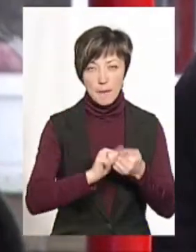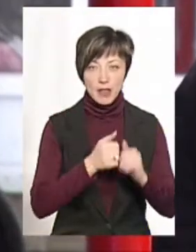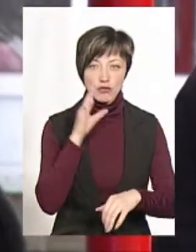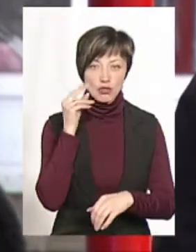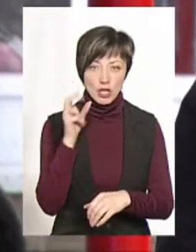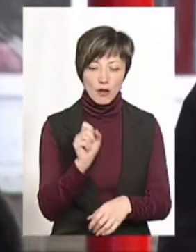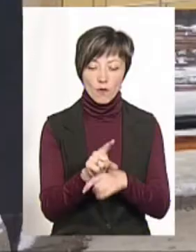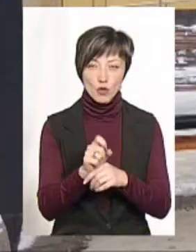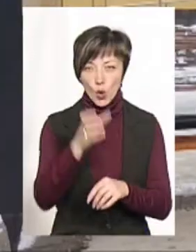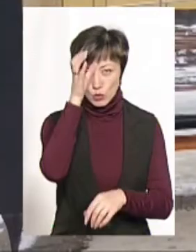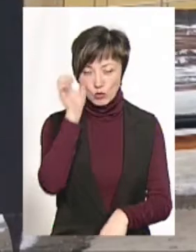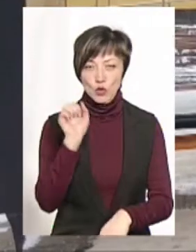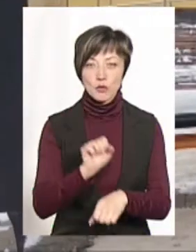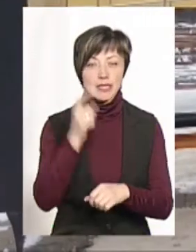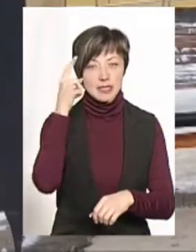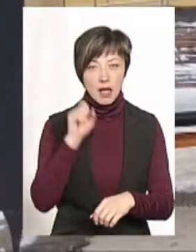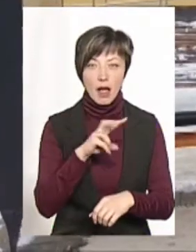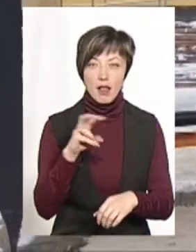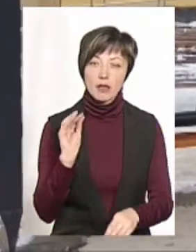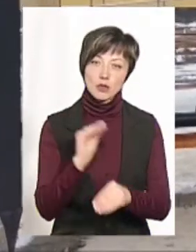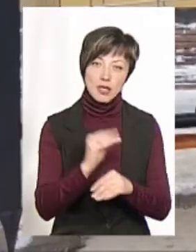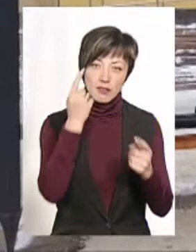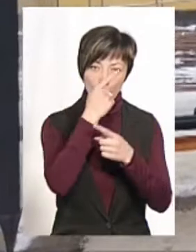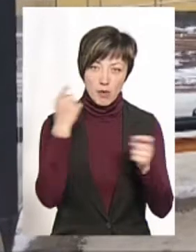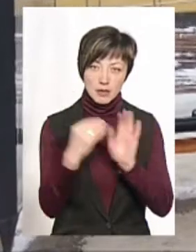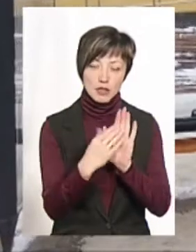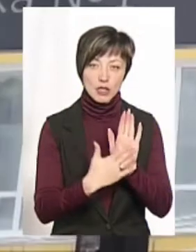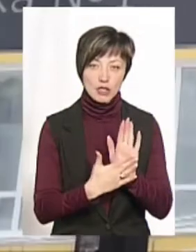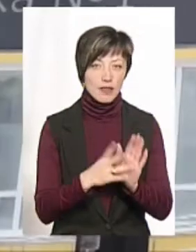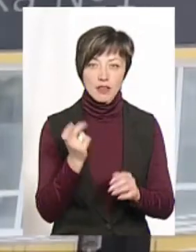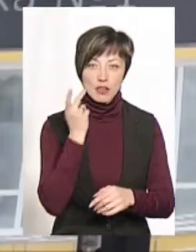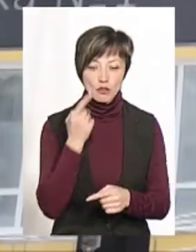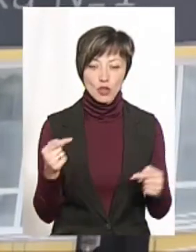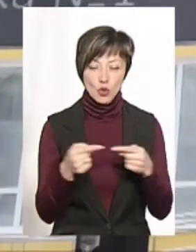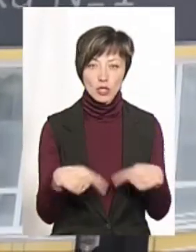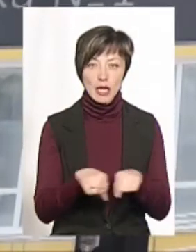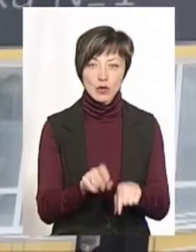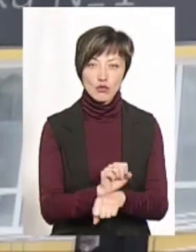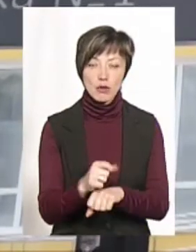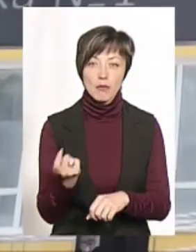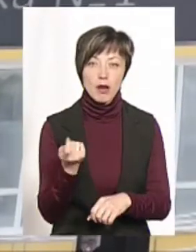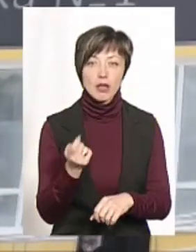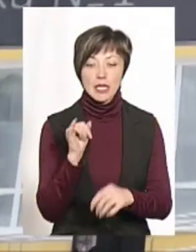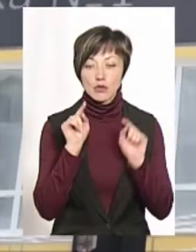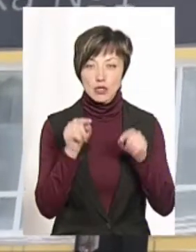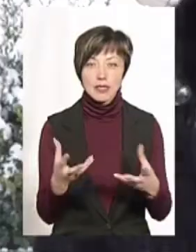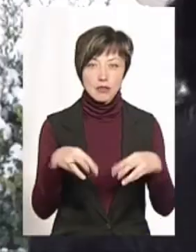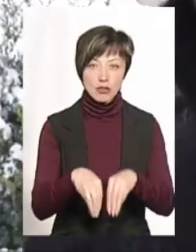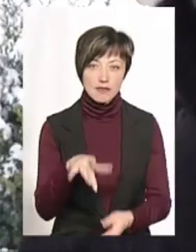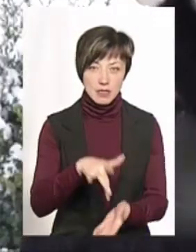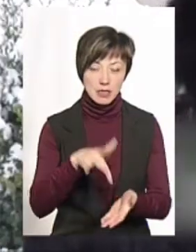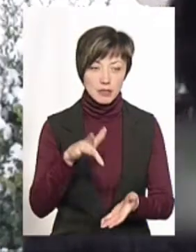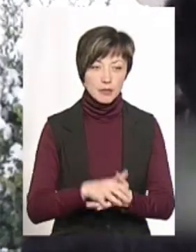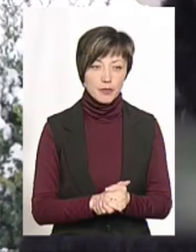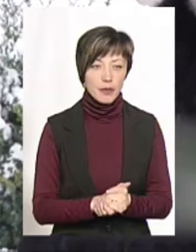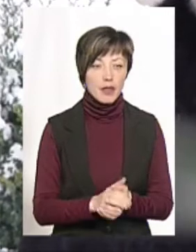про функції розумних зупинок знає, але додає, інформація, яка там зазначена, не завжди точна. Таких зупинок мало і зосереджені вони у центрі. Не